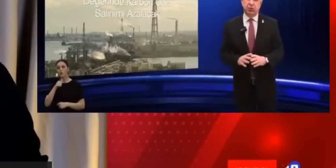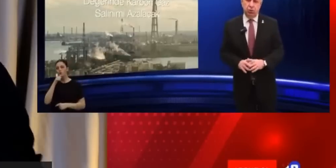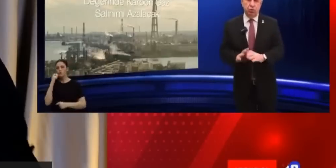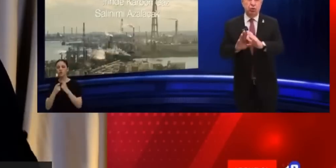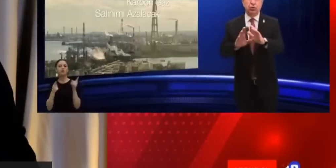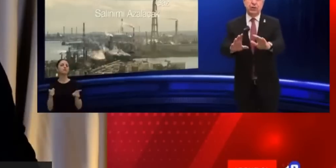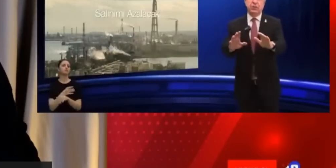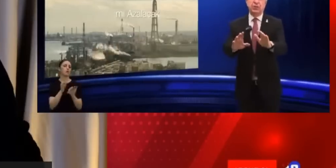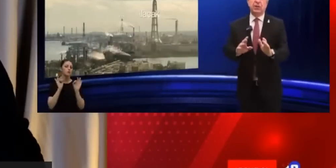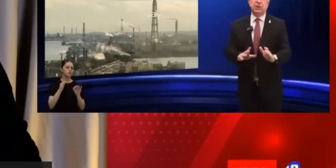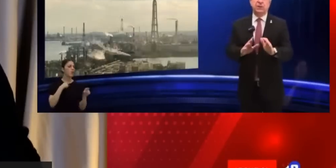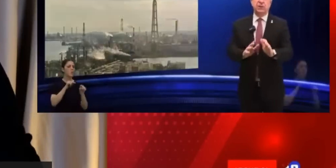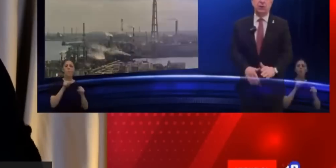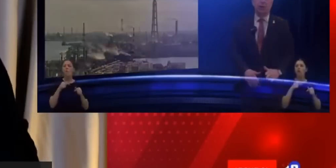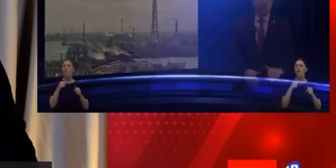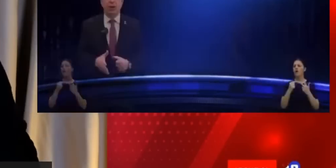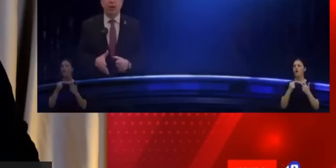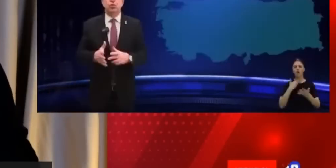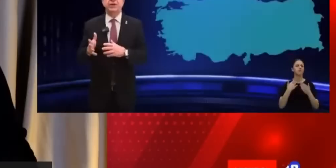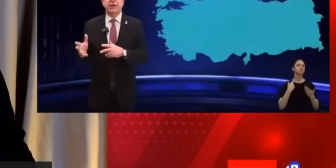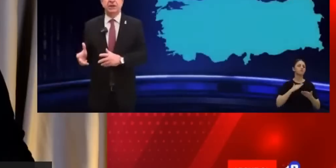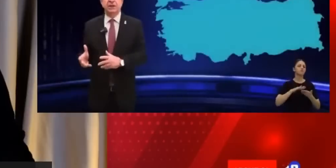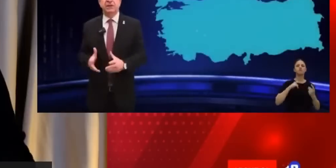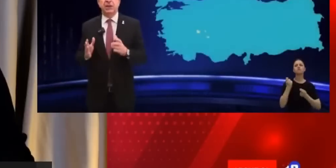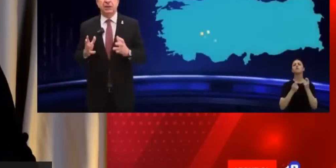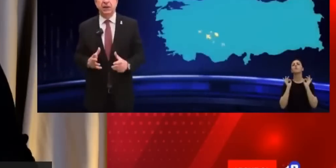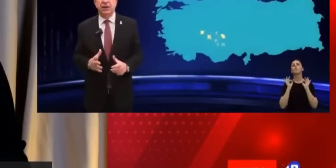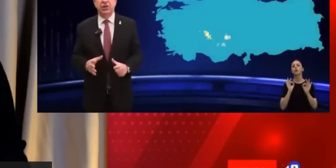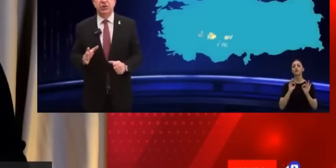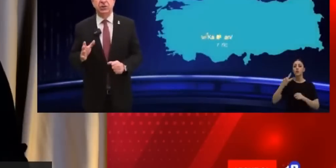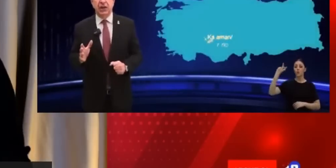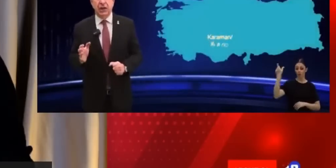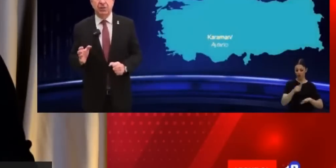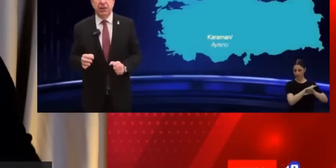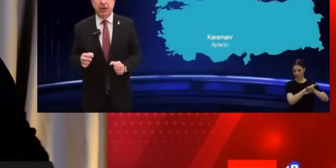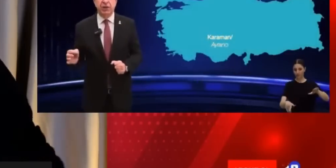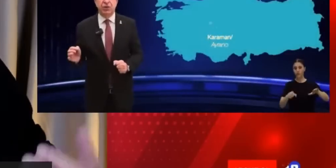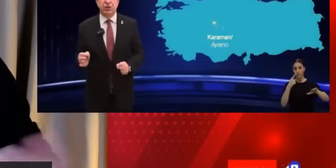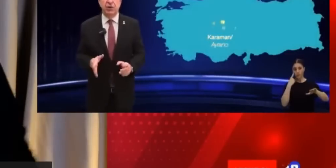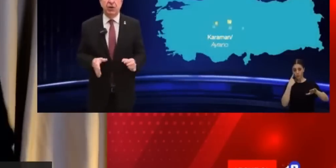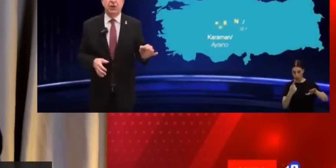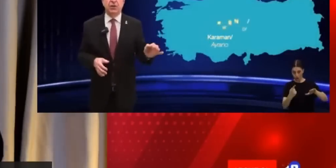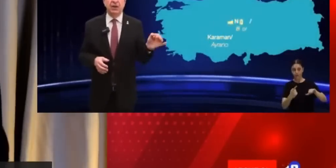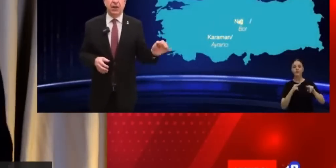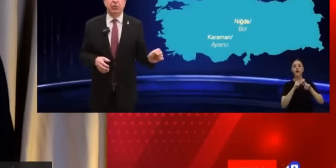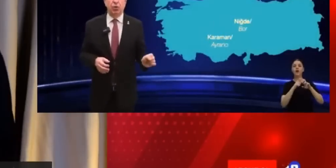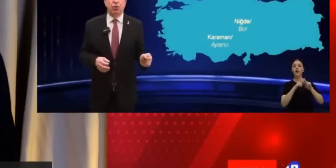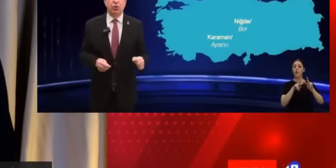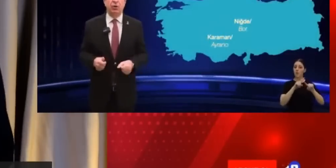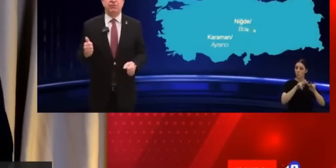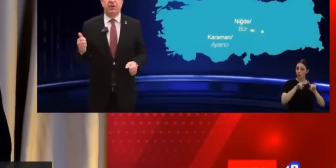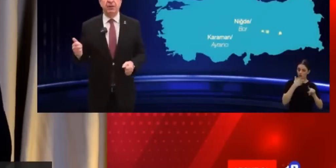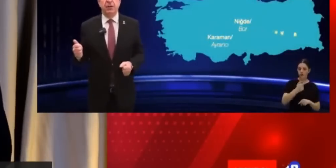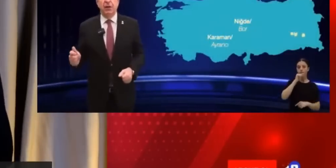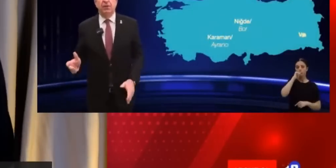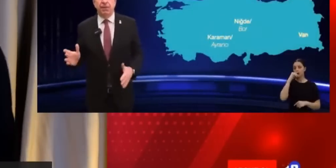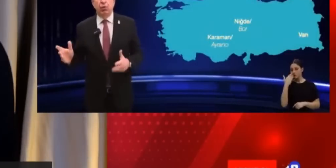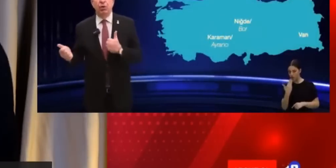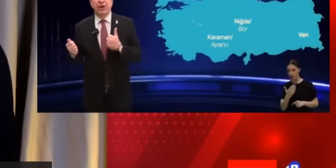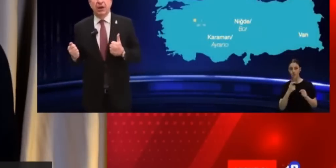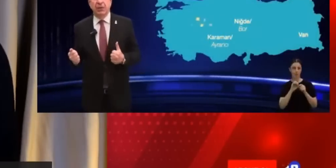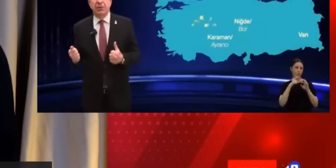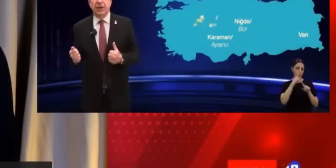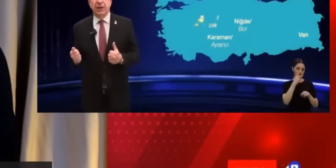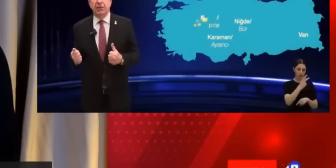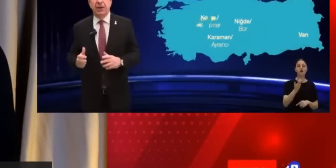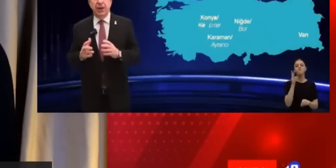yani bana kızacaklar yine belki İki gün sonra bana da hakaret edecek meclis kürsüsünden bilmiyorum Meclis tatile girdi ama bulunduğu yerlerde ya Daha doğrusu miting bile